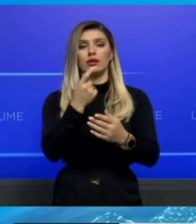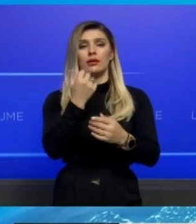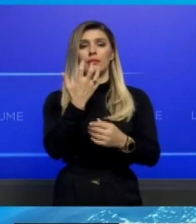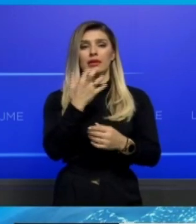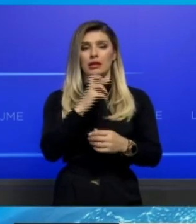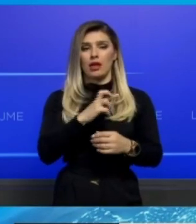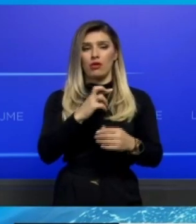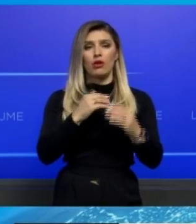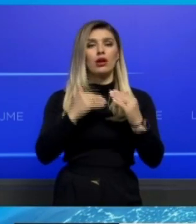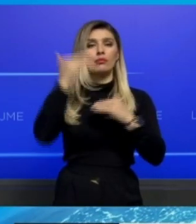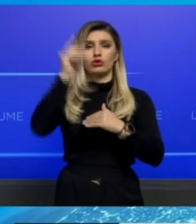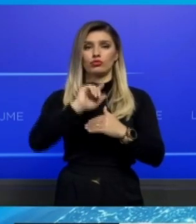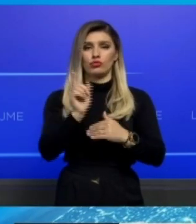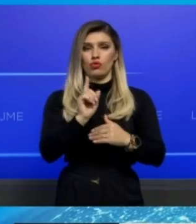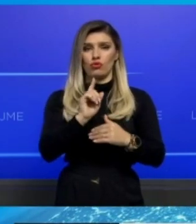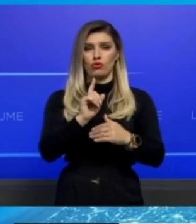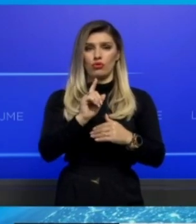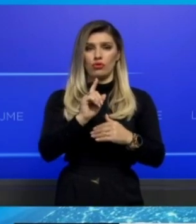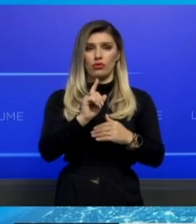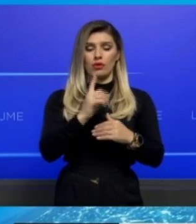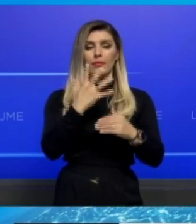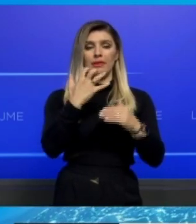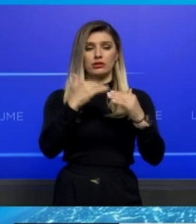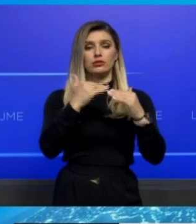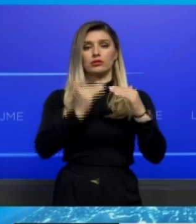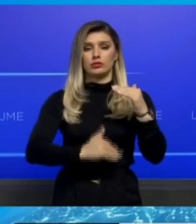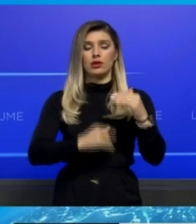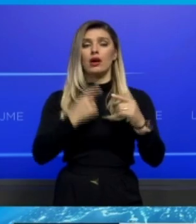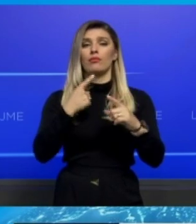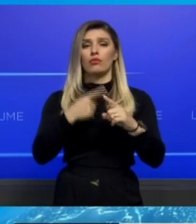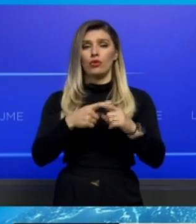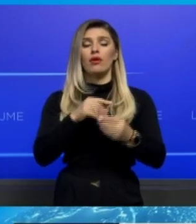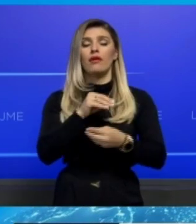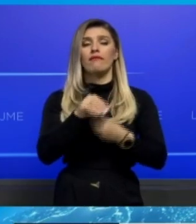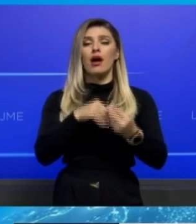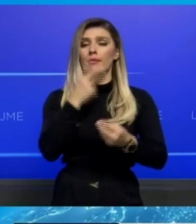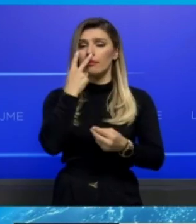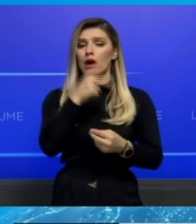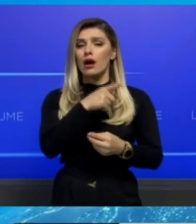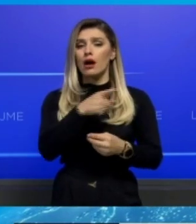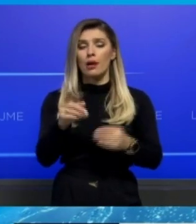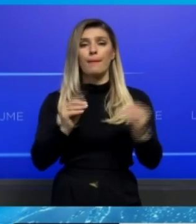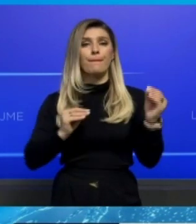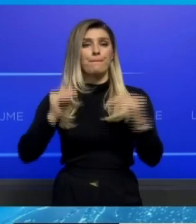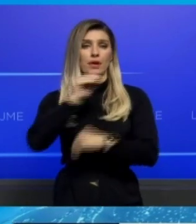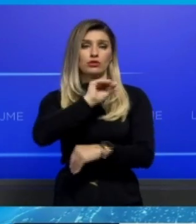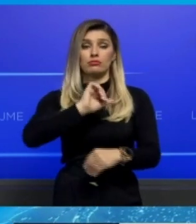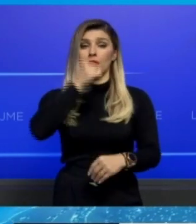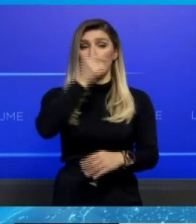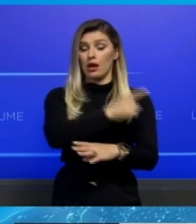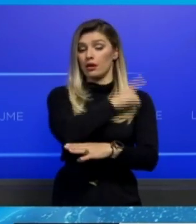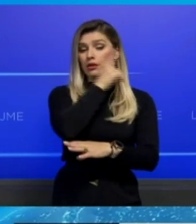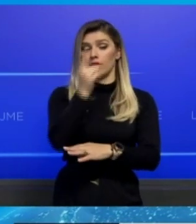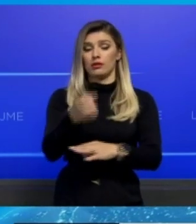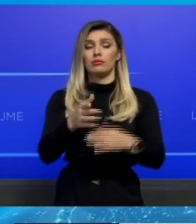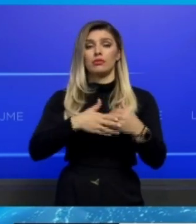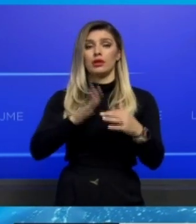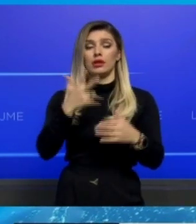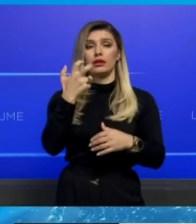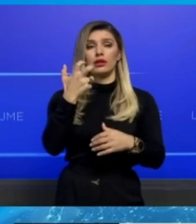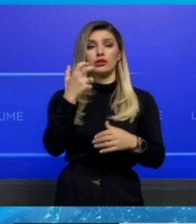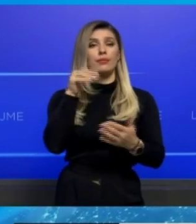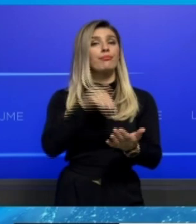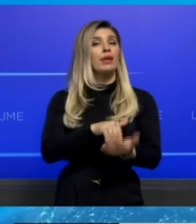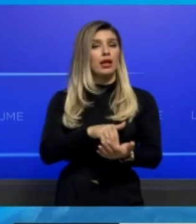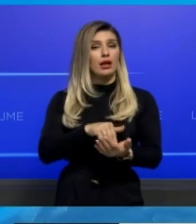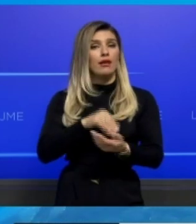euro. Kjo mas për nga vëllimi i familjeve që prek është më e madhja që është miratuar në ndonjëherë, me afërsisht 300.000 familje